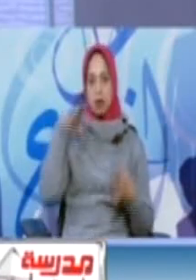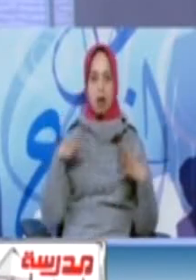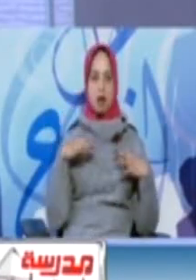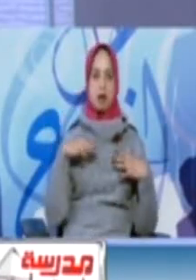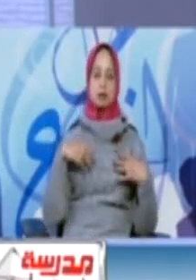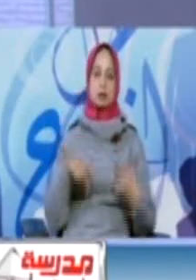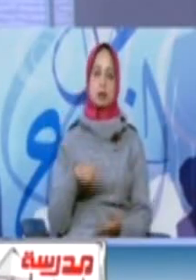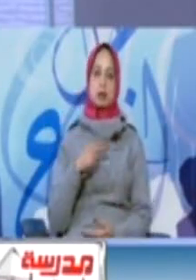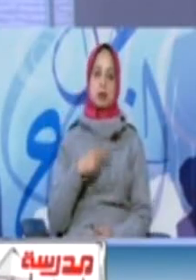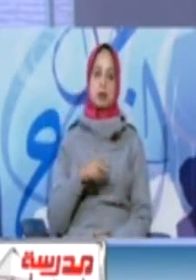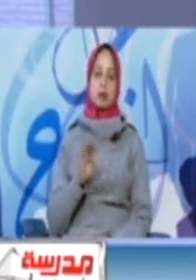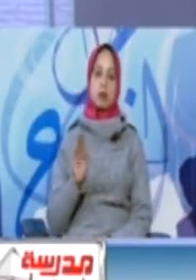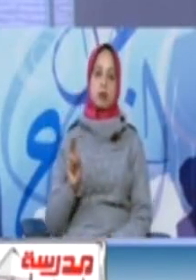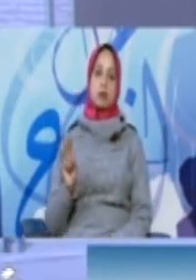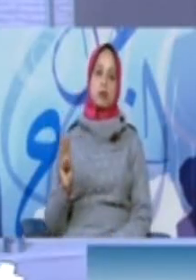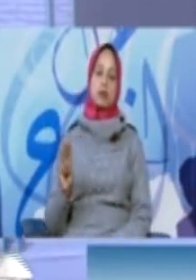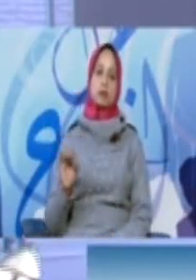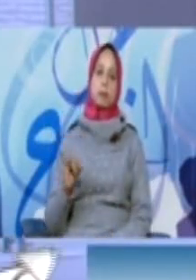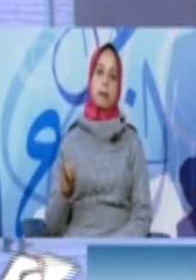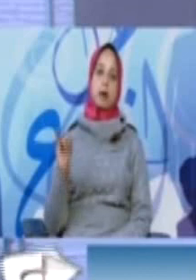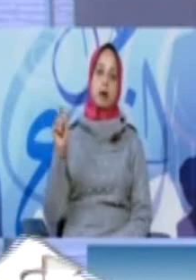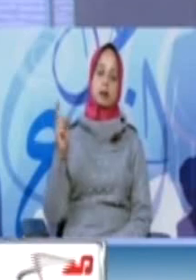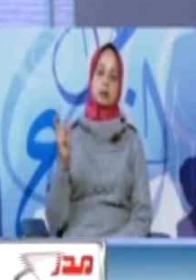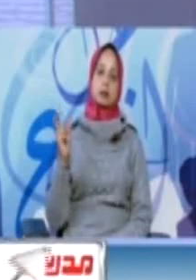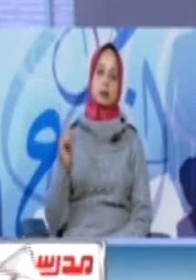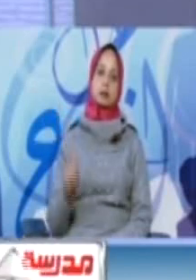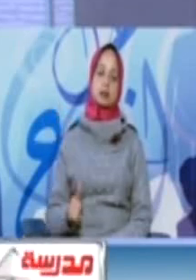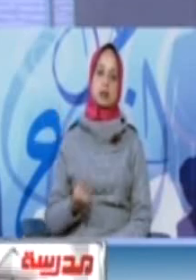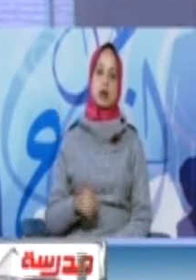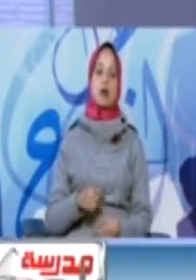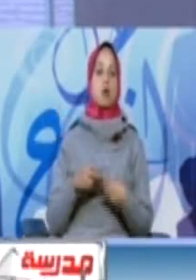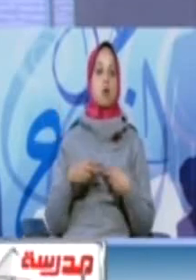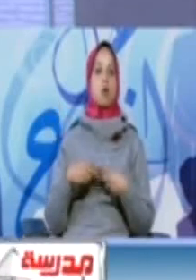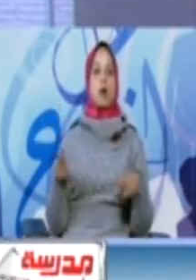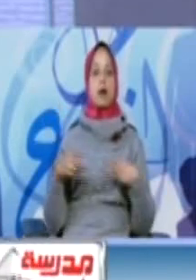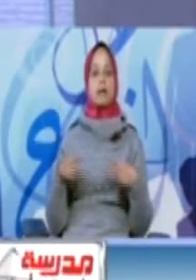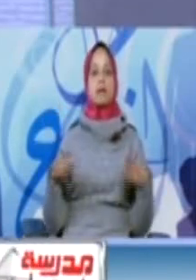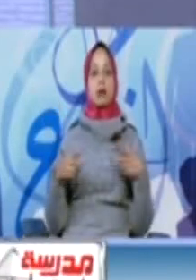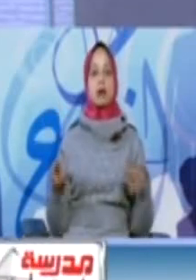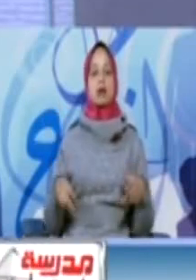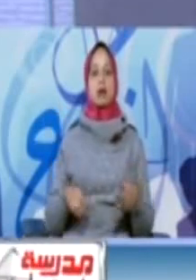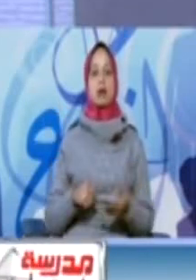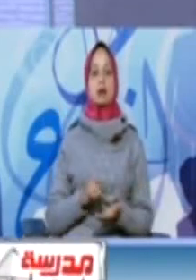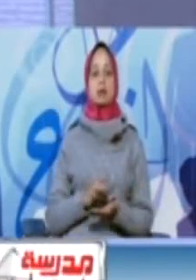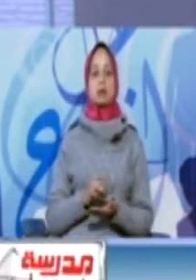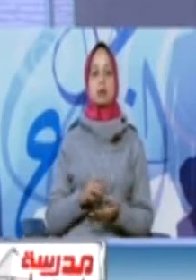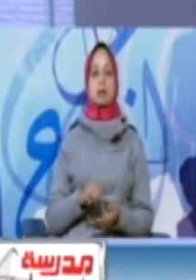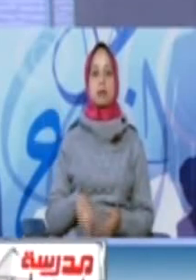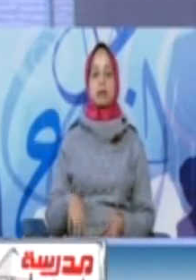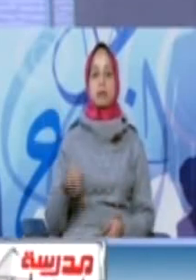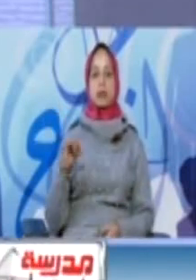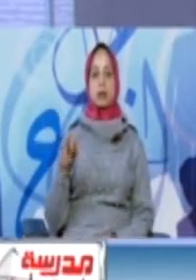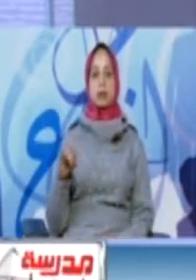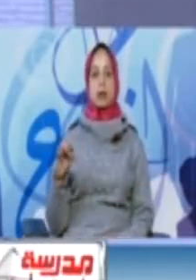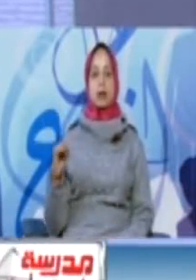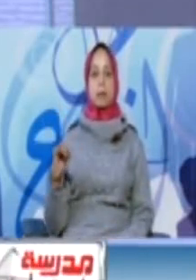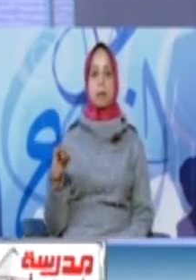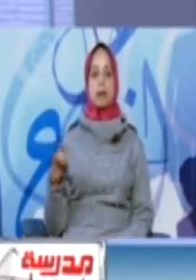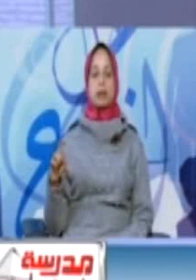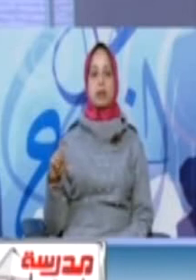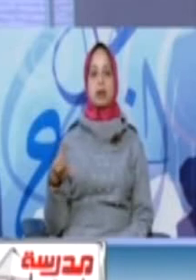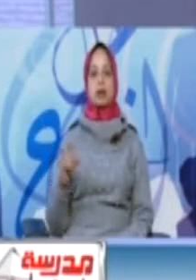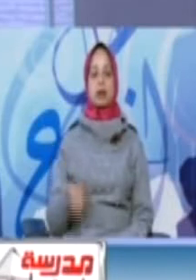العثماني. فالسلطان العثماني وافق على اي اجراء ضد محمد ايه؟ علي. فوافق على معاهدة بلطة ليمان مع انجلترا لالغاء